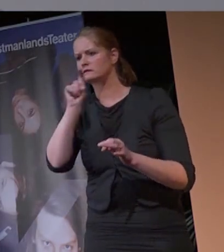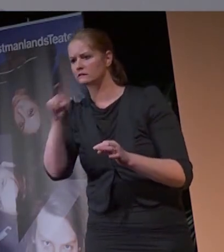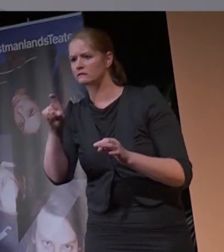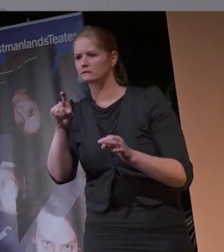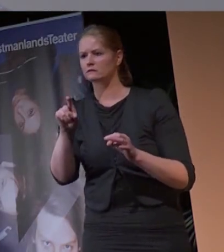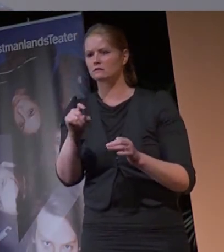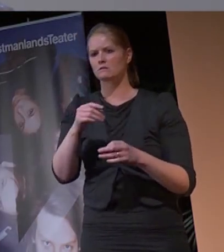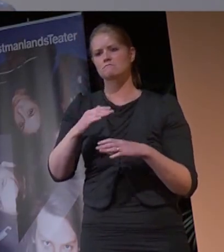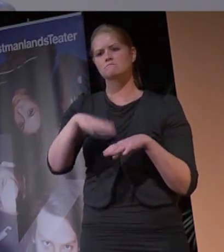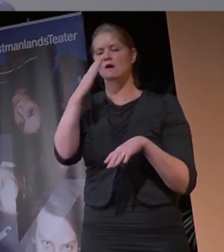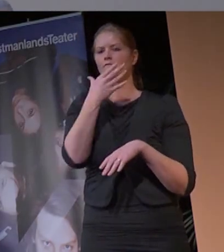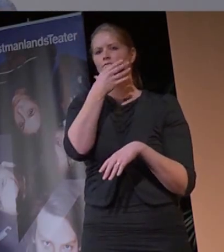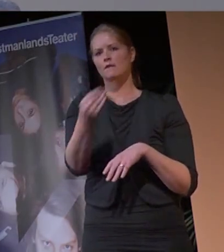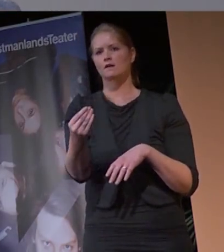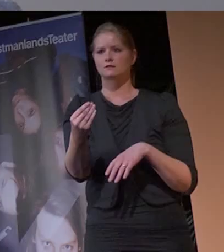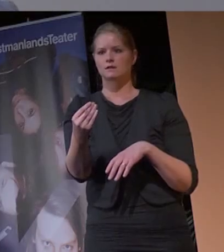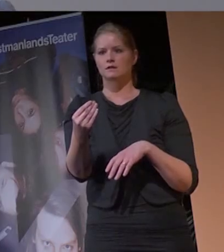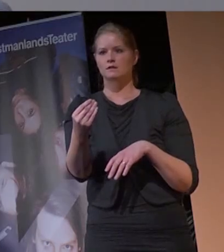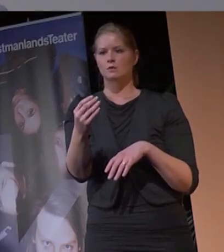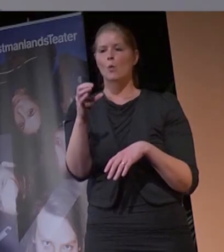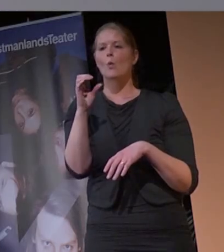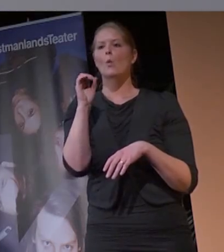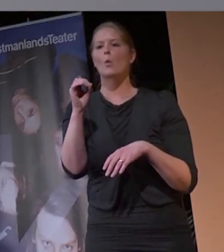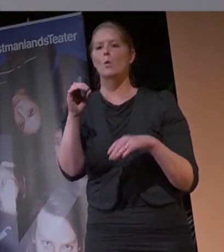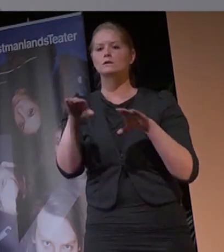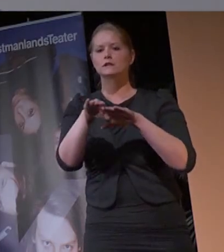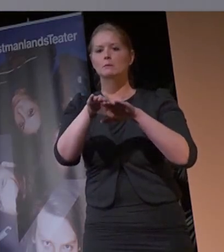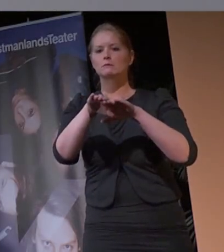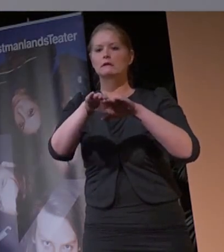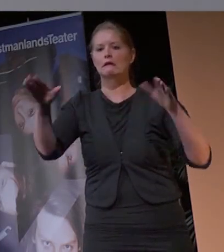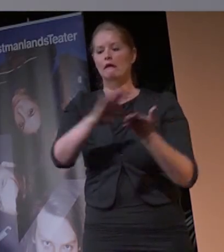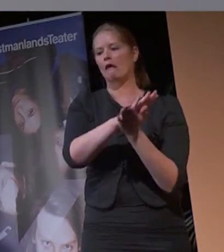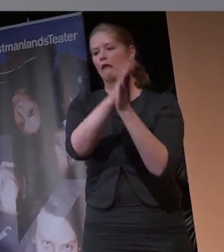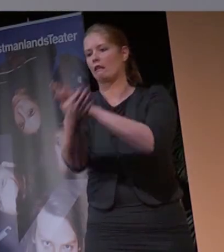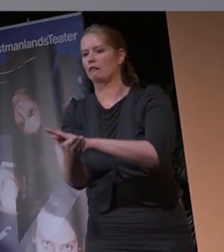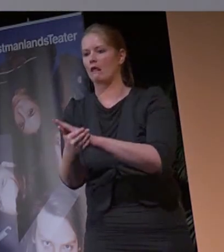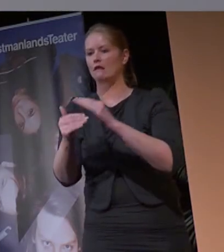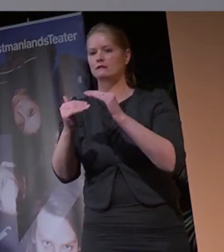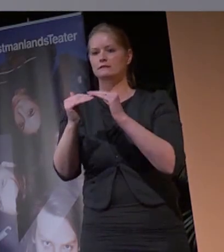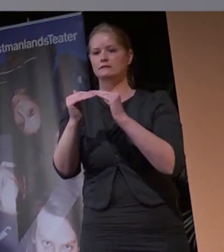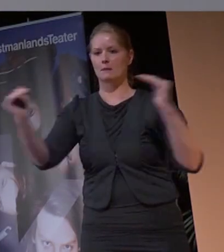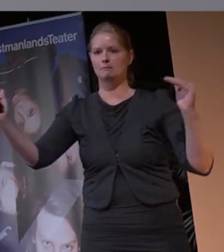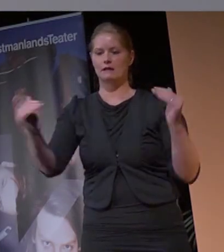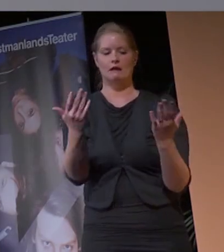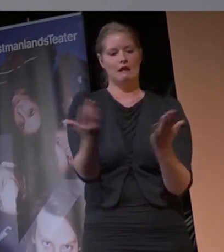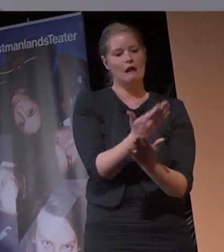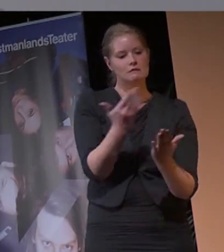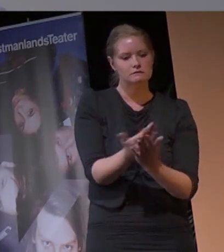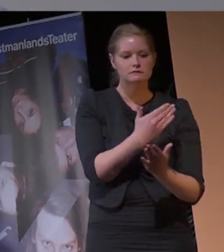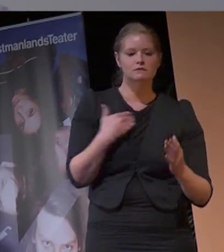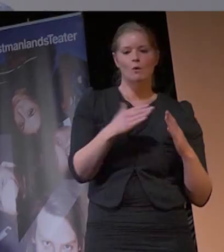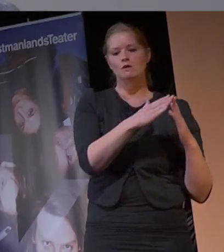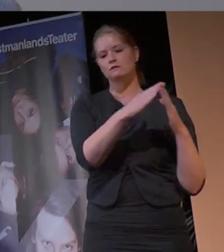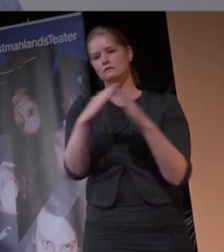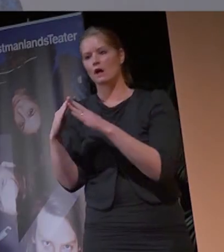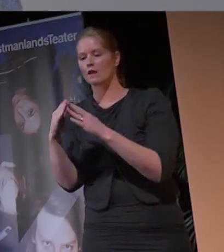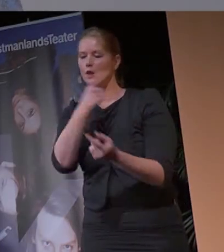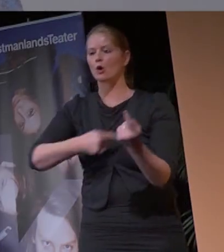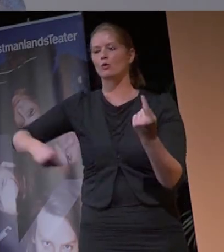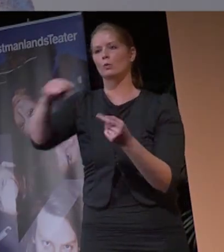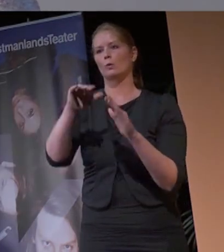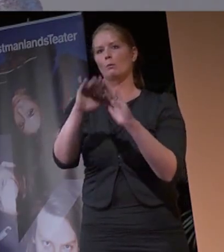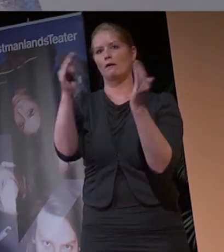synliggör ojämlikheter och gör den jämlikare. På landsbygden, i våra städer och runt om i